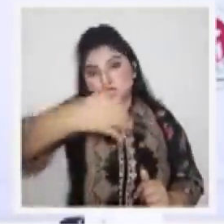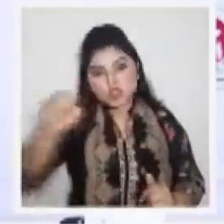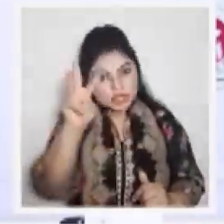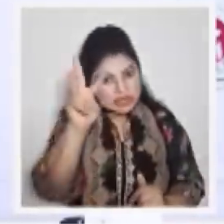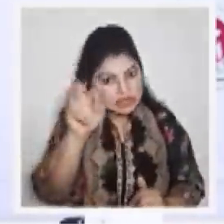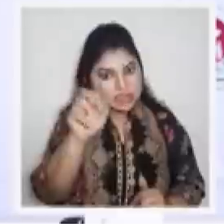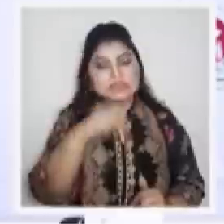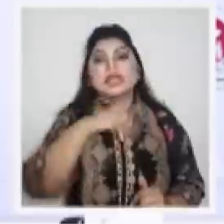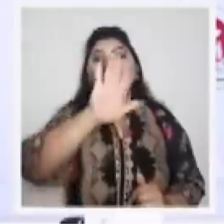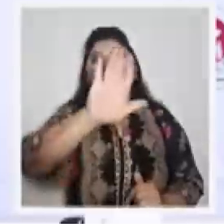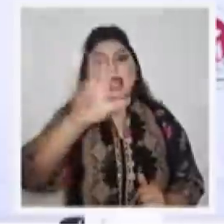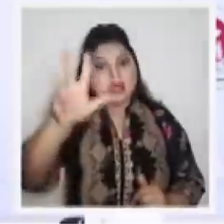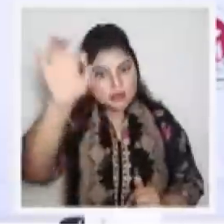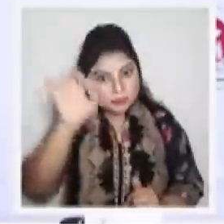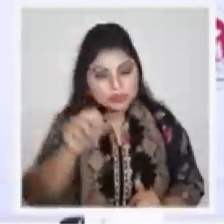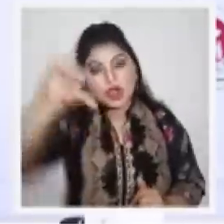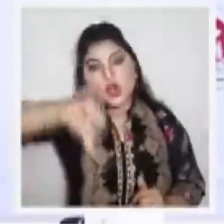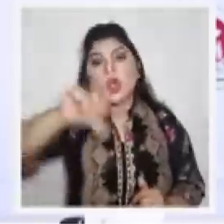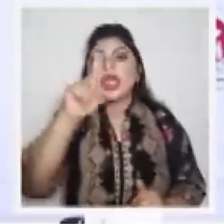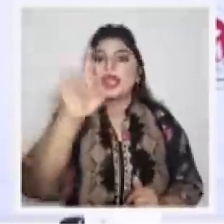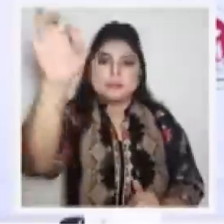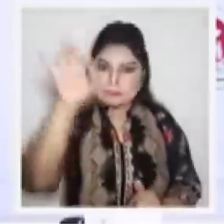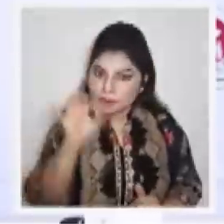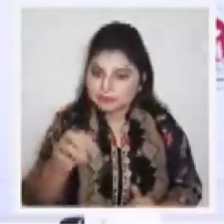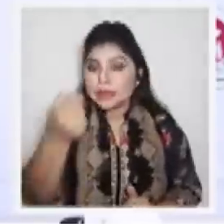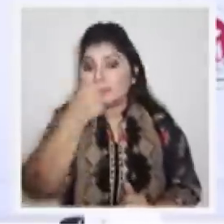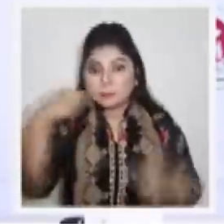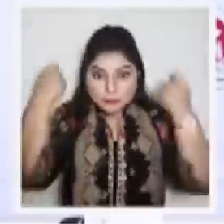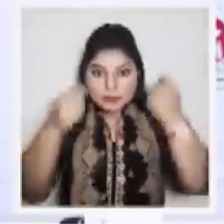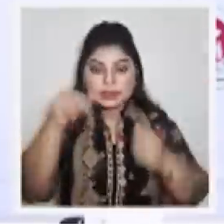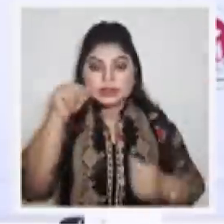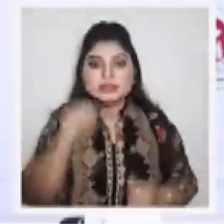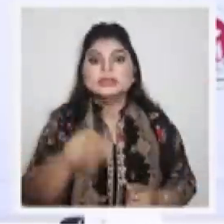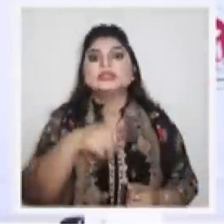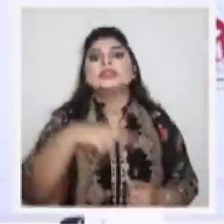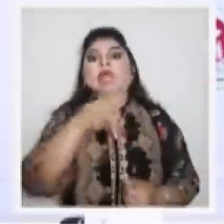এ পর্যন্ত মৃতের সংখ্যা এবং শতকরা হার পুরুষ 2,630 জন,